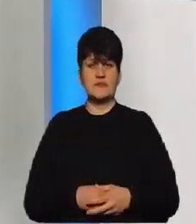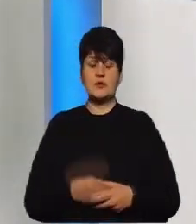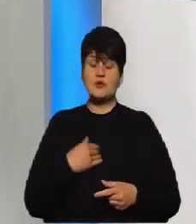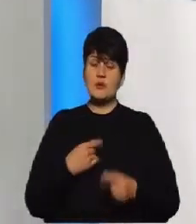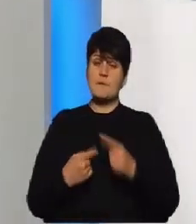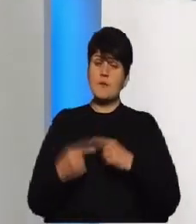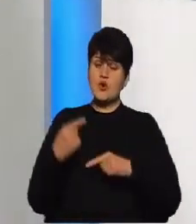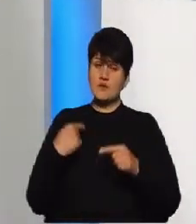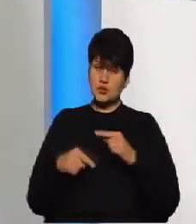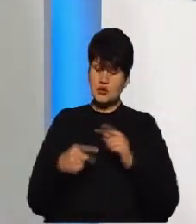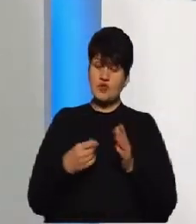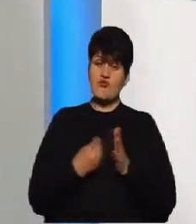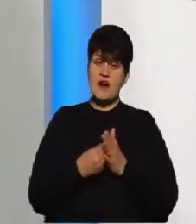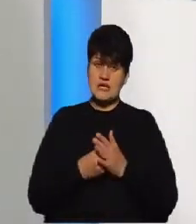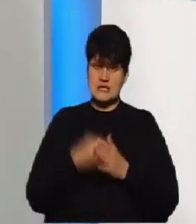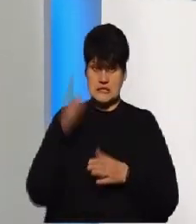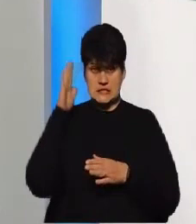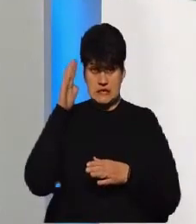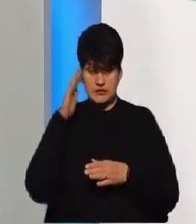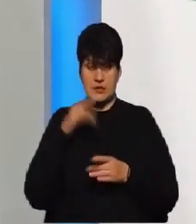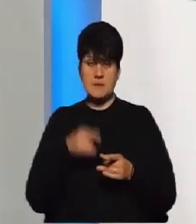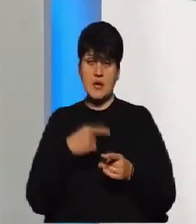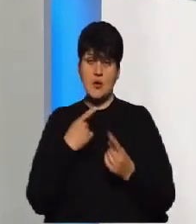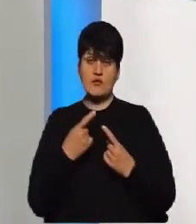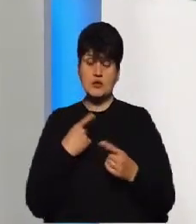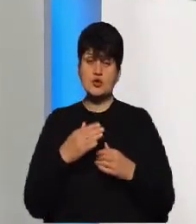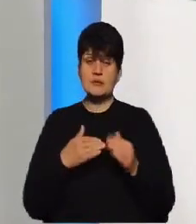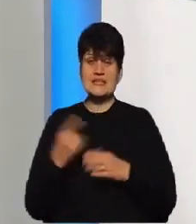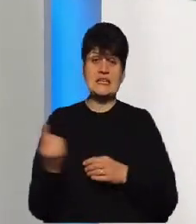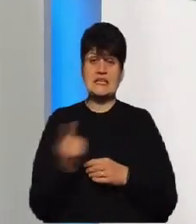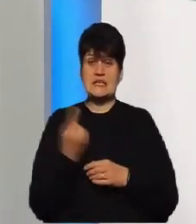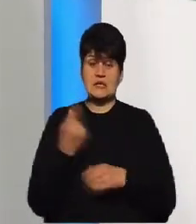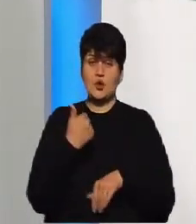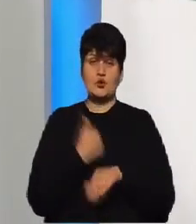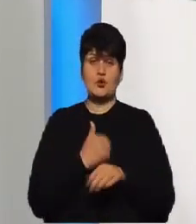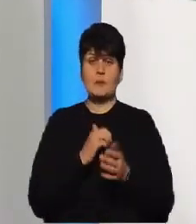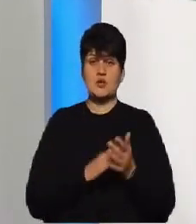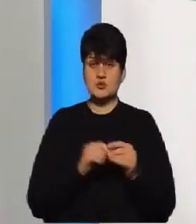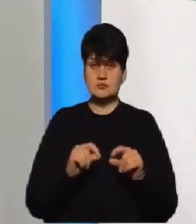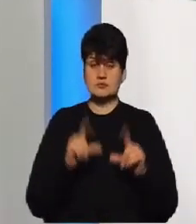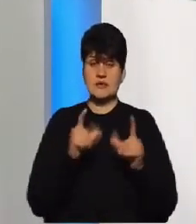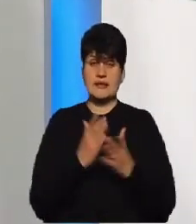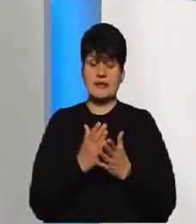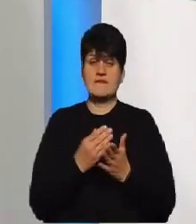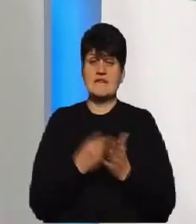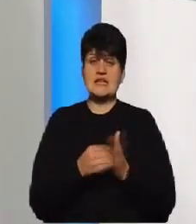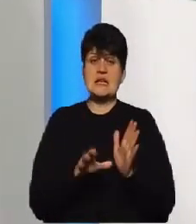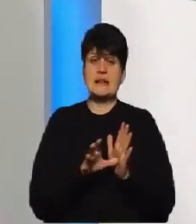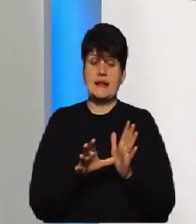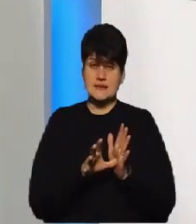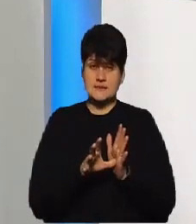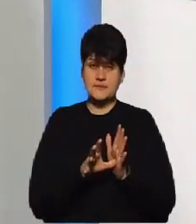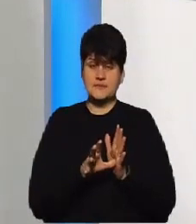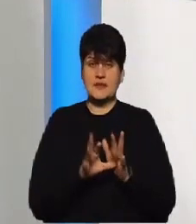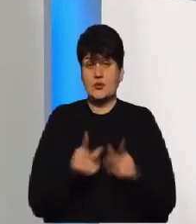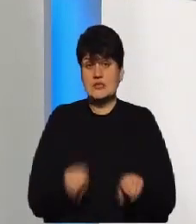до вартості води, тому ми говорили, що фактично єдиною головною причиною зростання тут є вартість електроенергії. Якось відбувається в нас так в